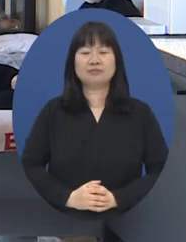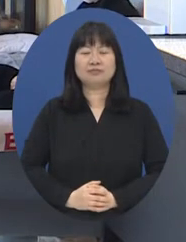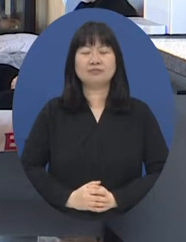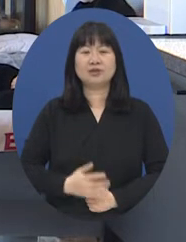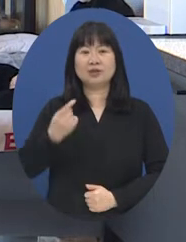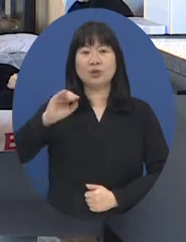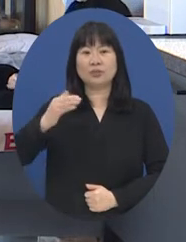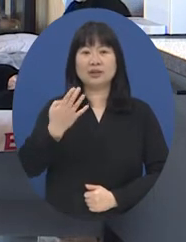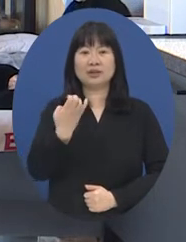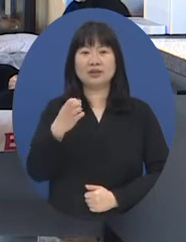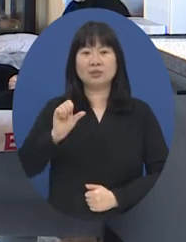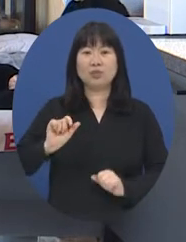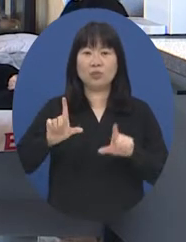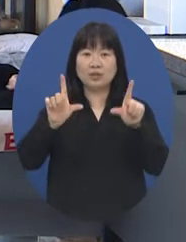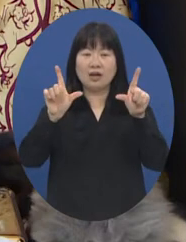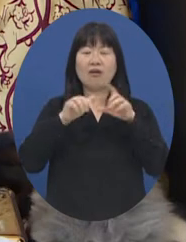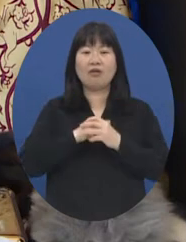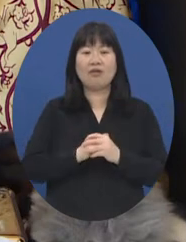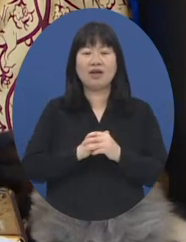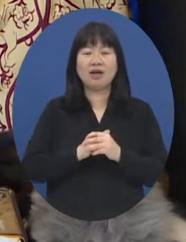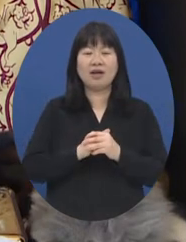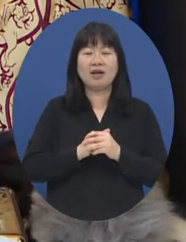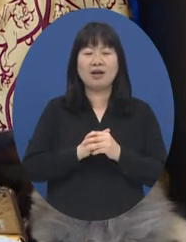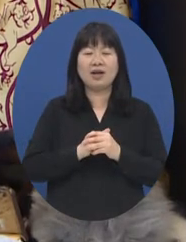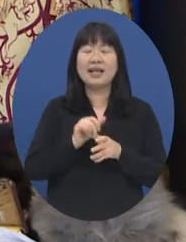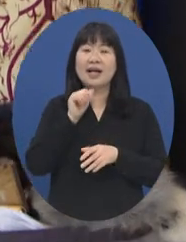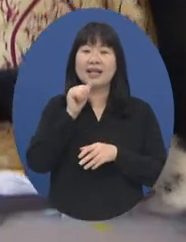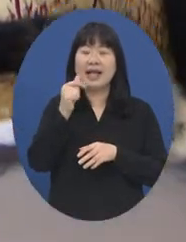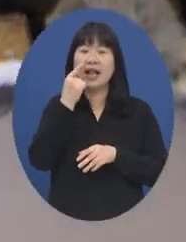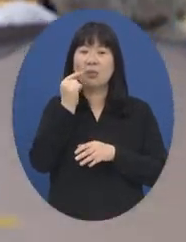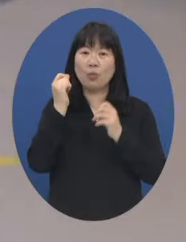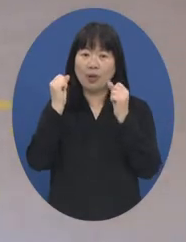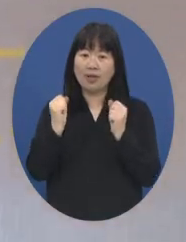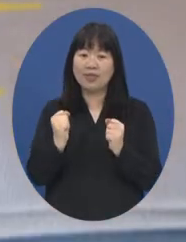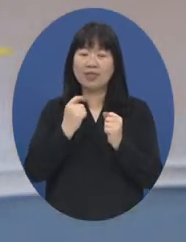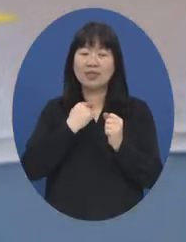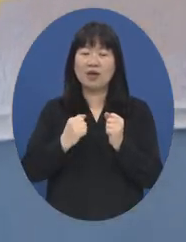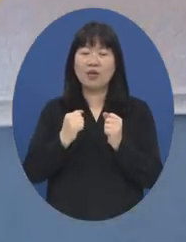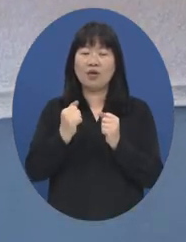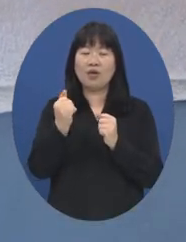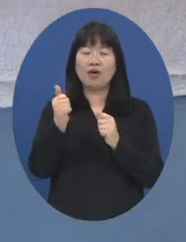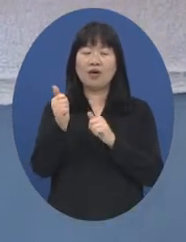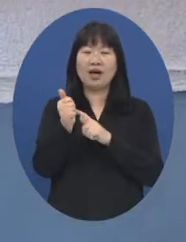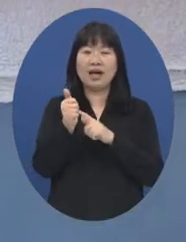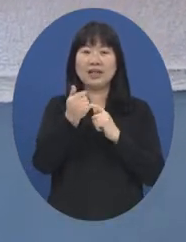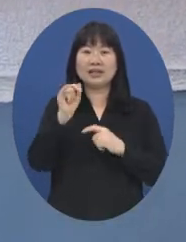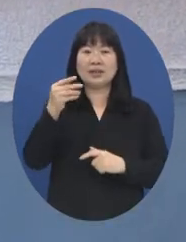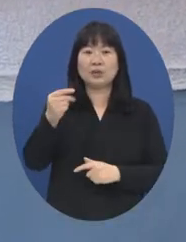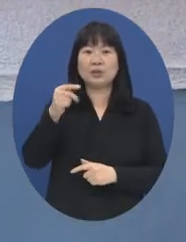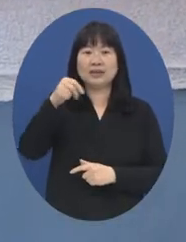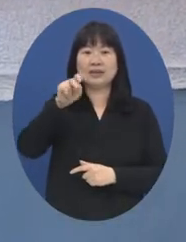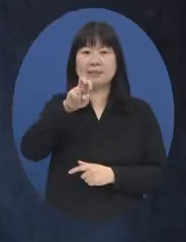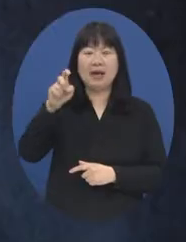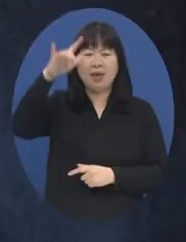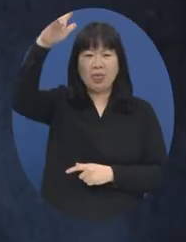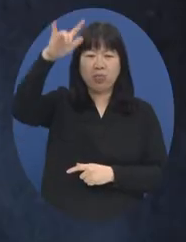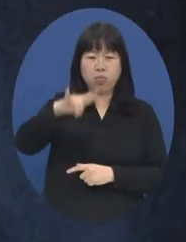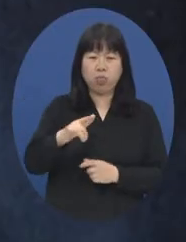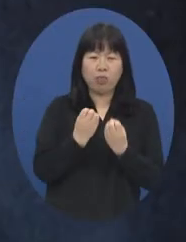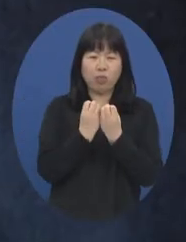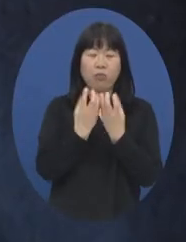1945년 당시 5살의 나이로 일본에 있던 주어져 어르신 히로시마에 떨어진 우라늄 폭탄을 b 폭